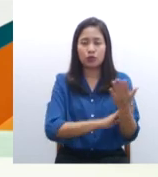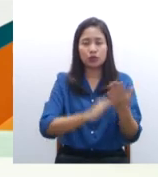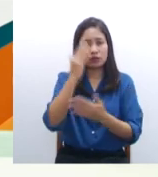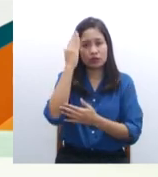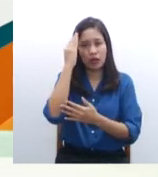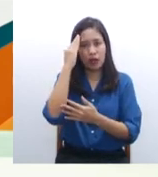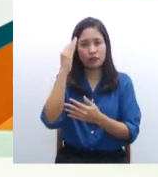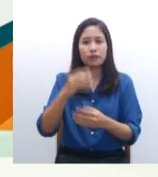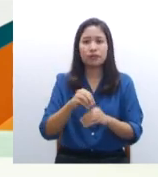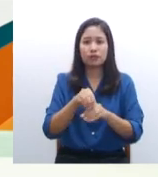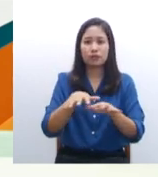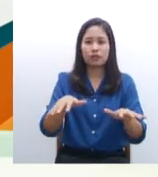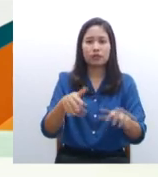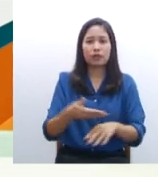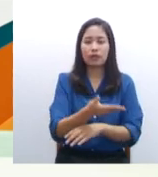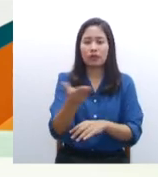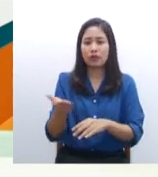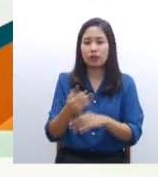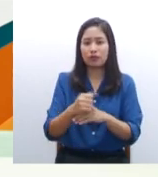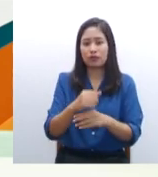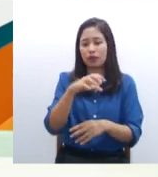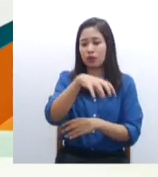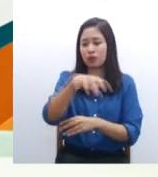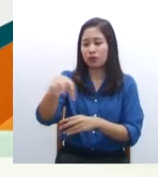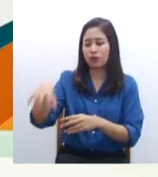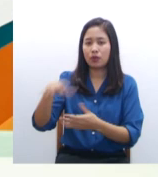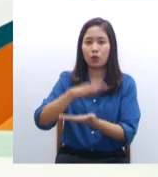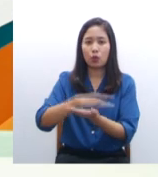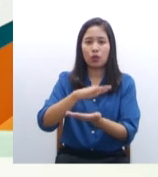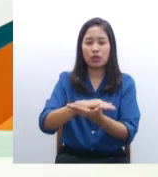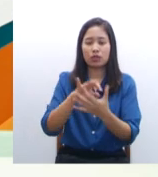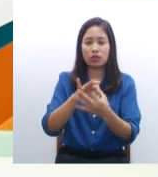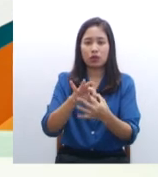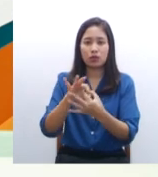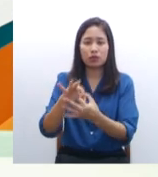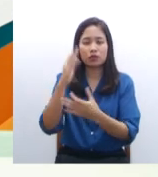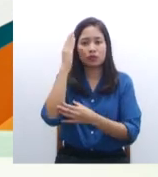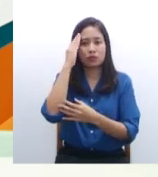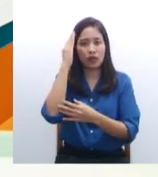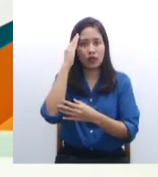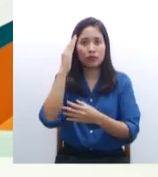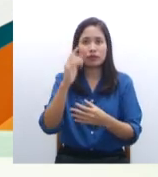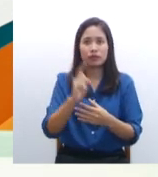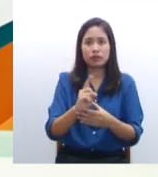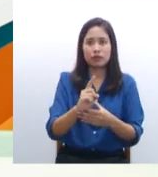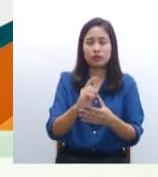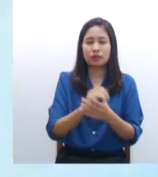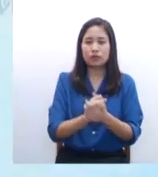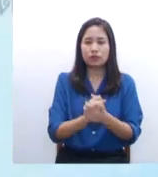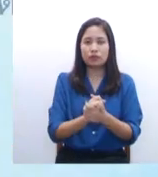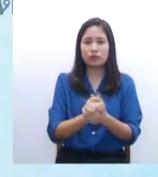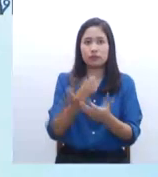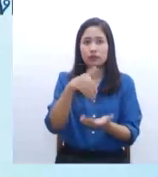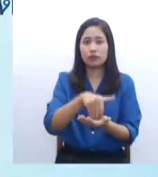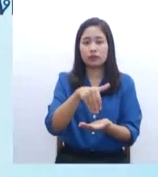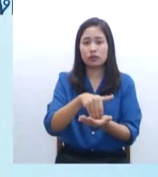ครับแล้วก็แจ้งให้สถานศึกษาในสังกัดและผู้ที่มีส่วนเกี่ยวข้องนะครับได้รับทราบโดยการกำหนดนะครับหลักการใน